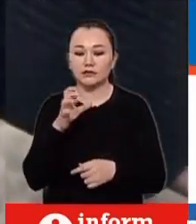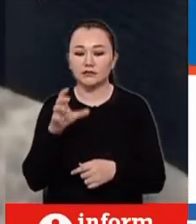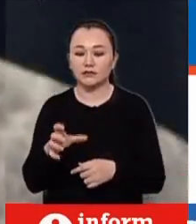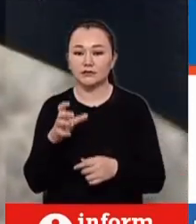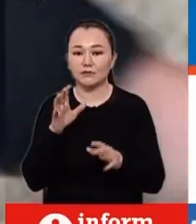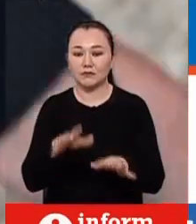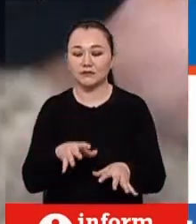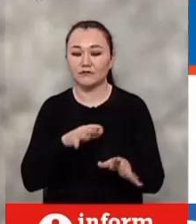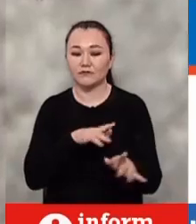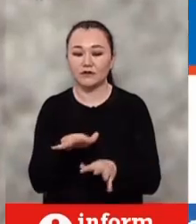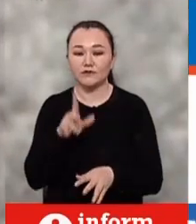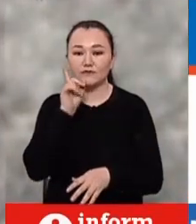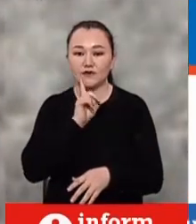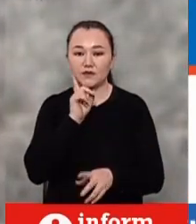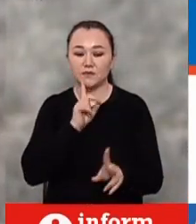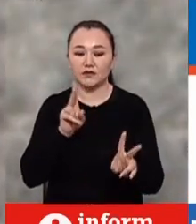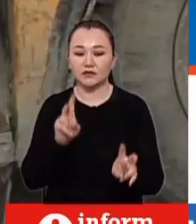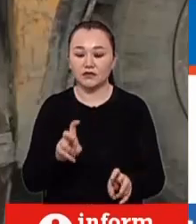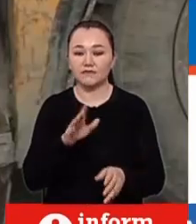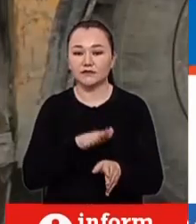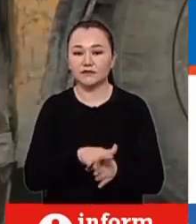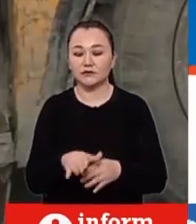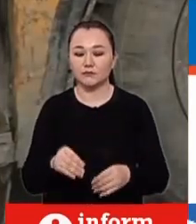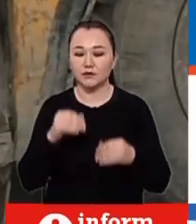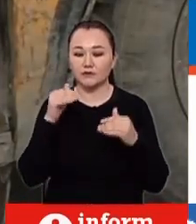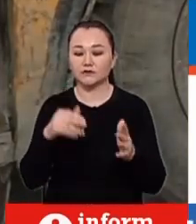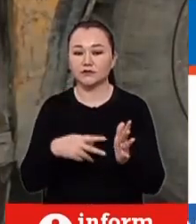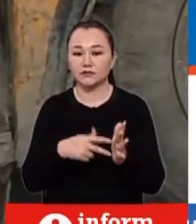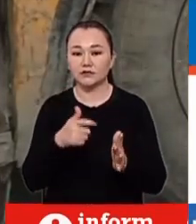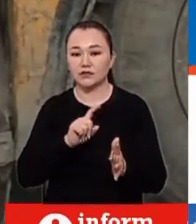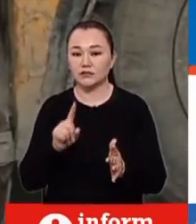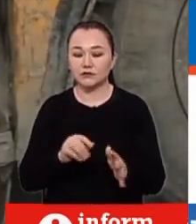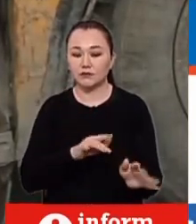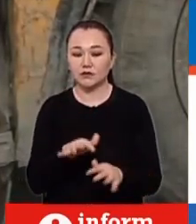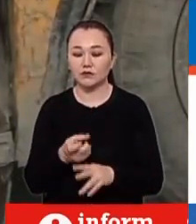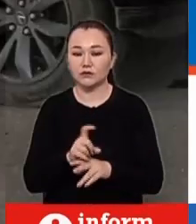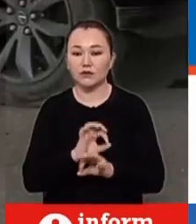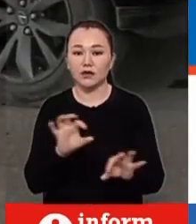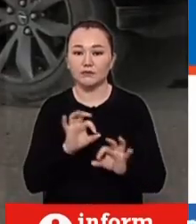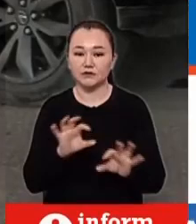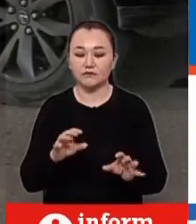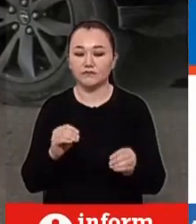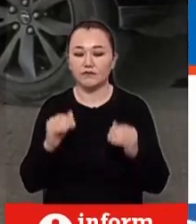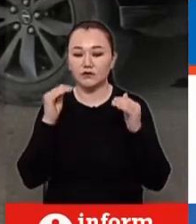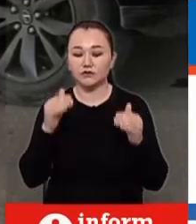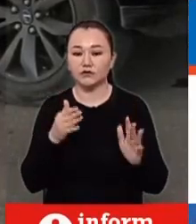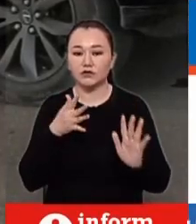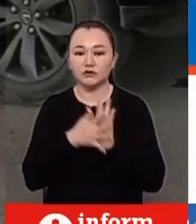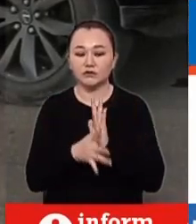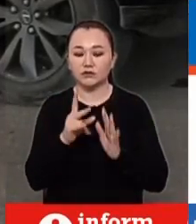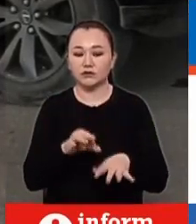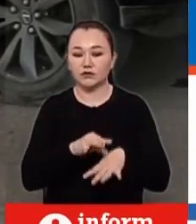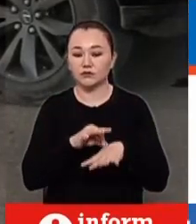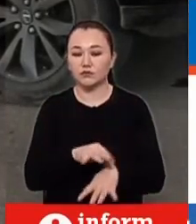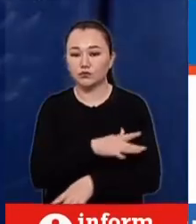что мера - это временное что касается в целом повышение цен на Автогаз то меру эту объясняют возросшими расходами на